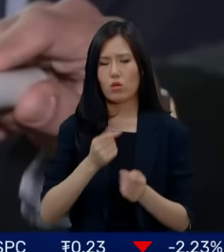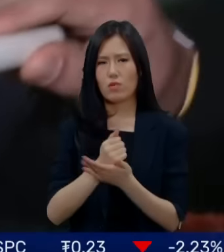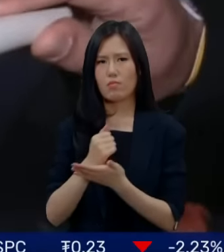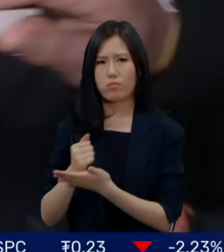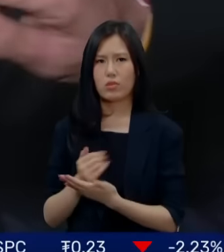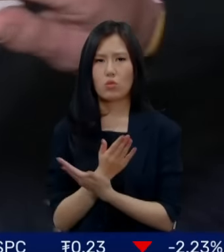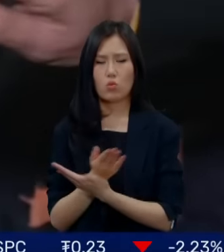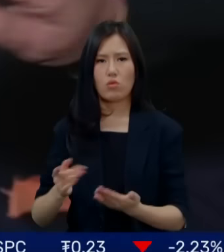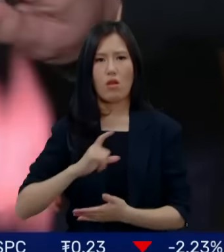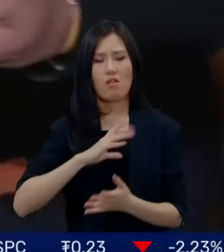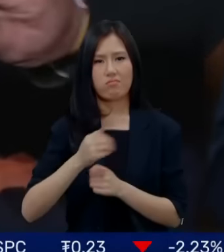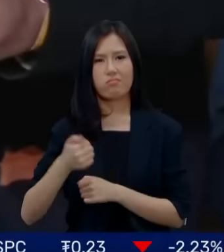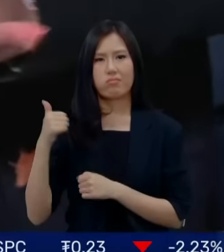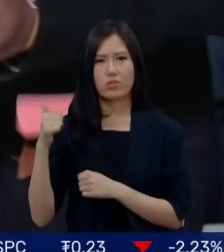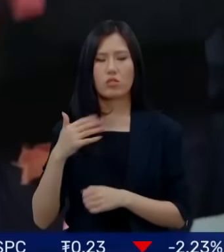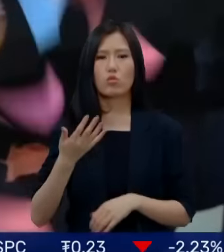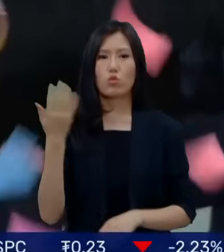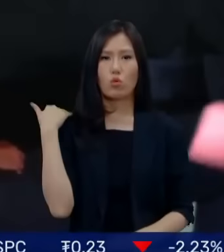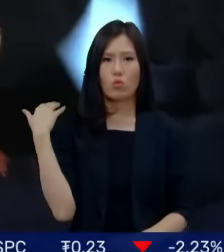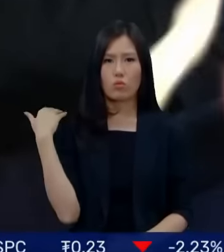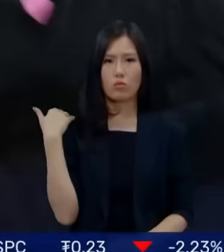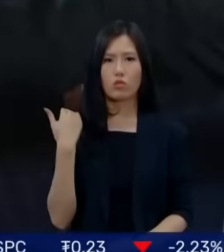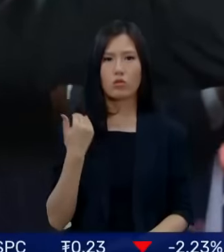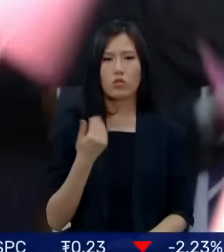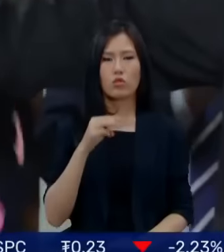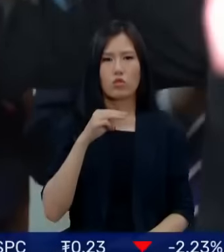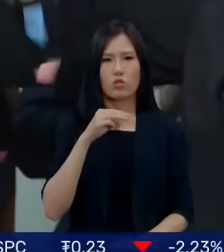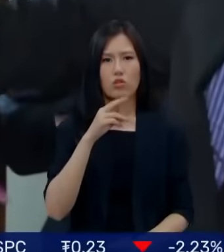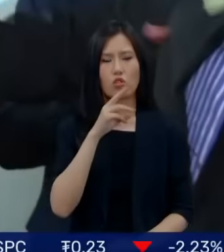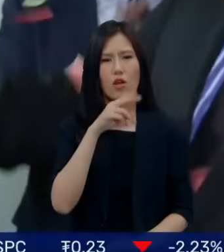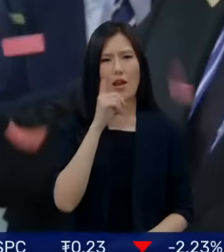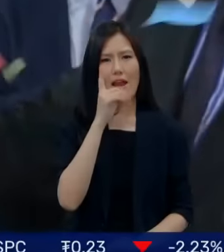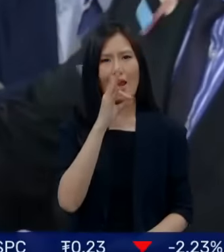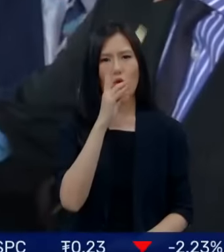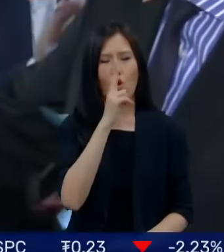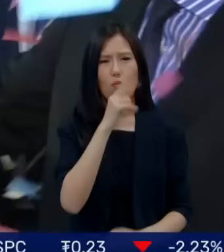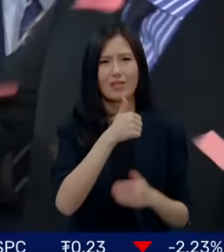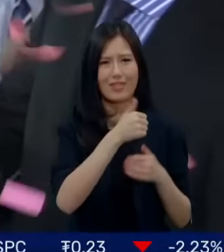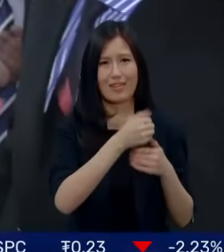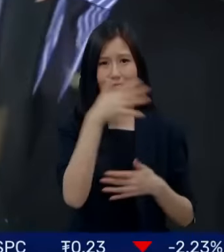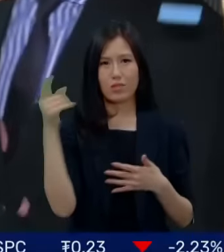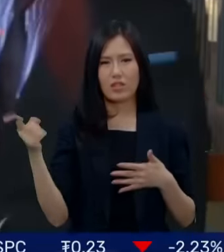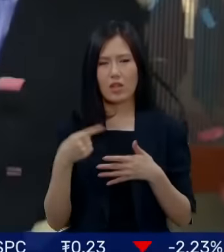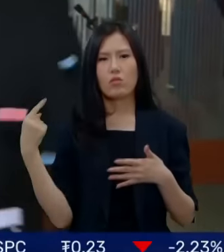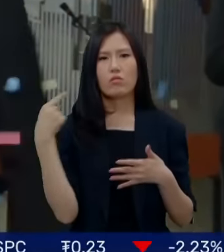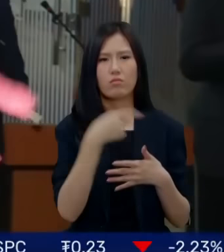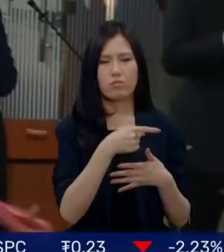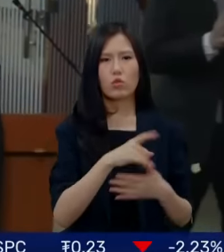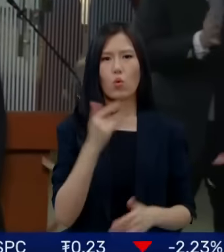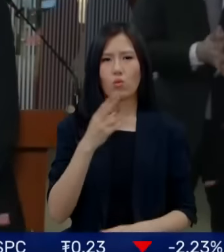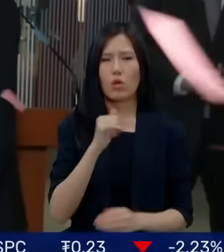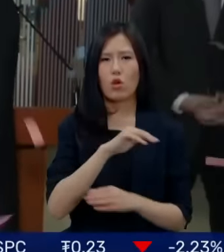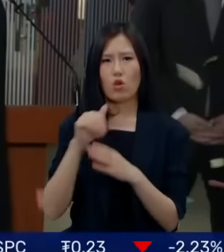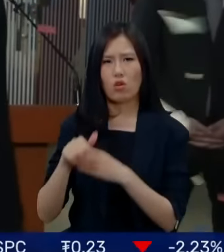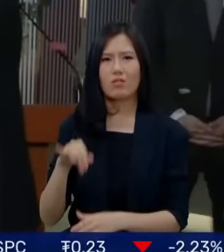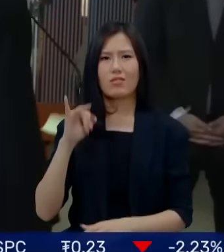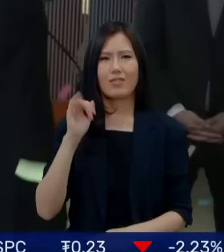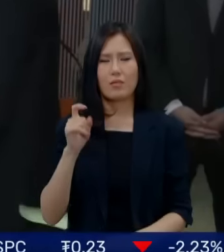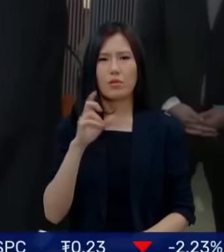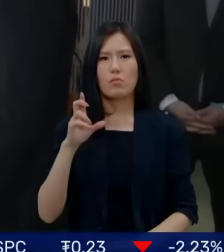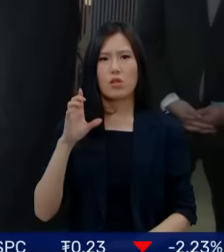юм байна. За мөн өнгөрсөн засаглалын кодексийг хэрэгжүүлэгч топ 10 компани нэг болсон хамгийн олон хувьцаа эзэмшигчтэй банк бол